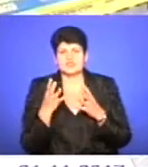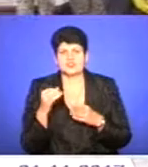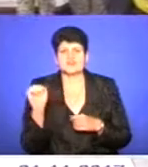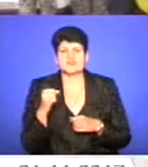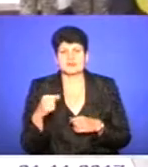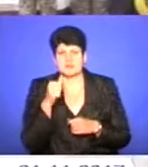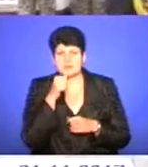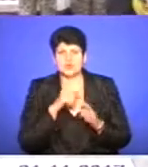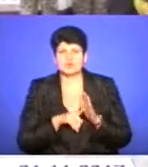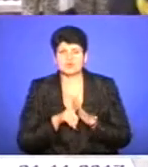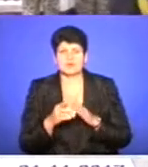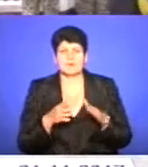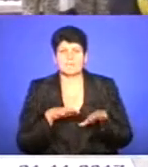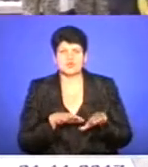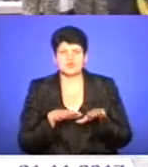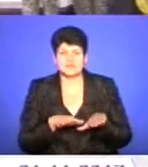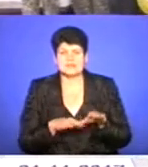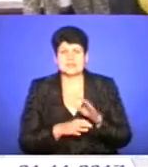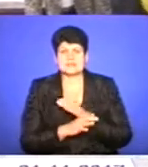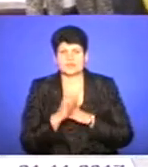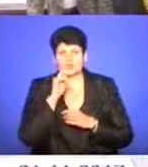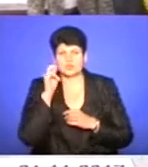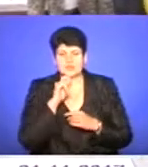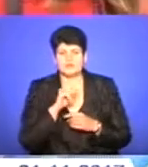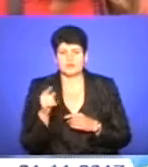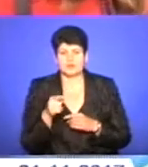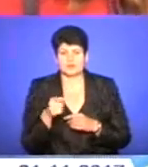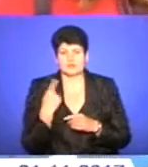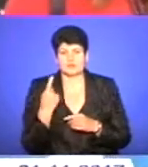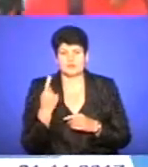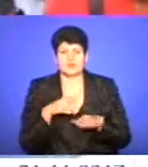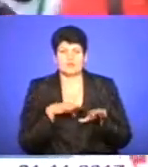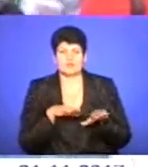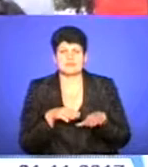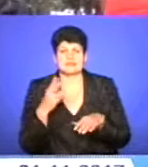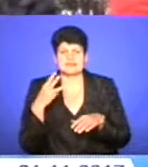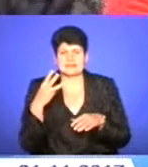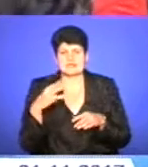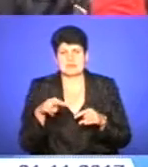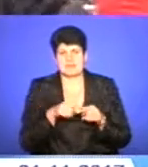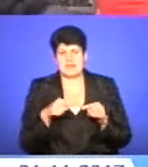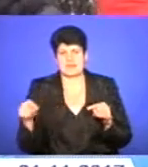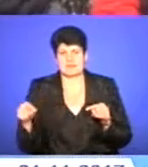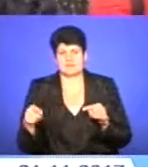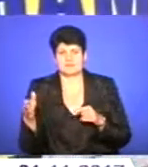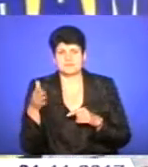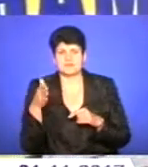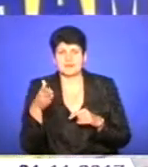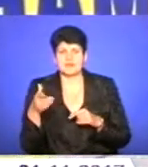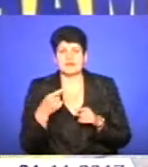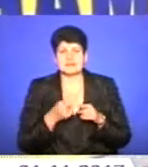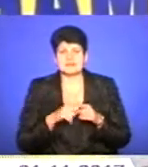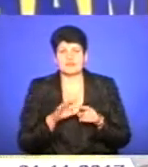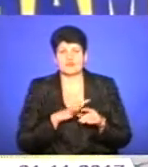серпні. Розпочали пошиття прапору зі сходу країни. На Тернопільщині пошили 30-метровий стяг, родзинку якого став